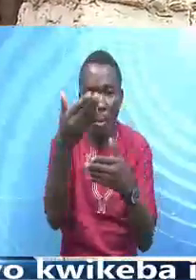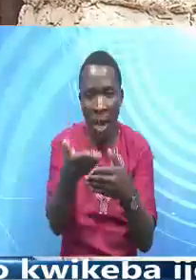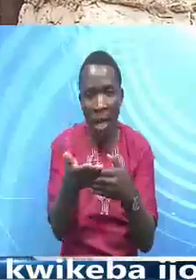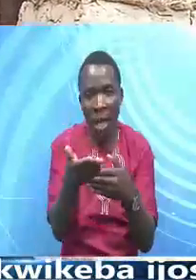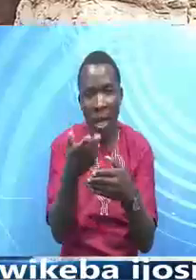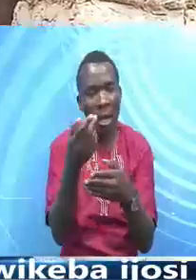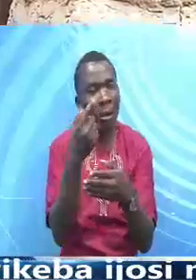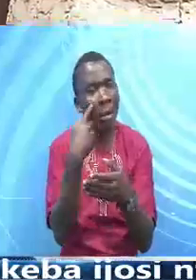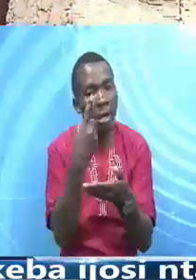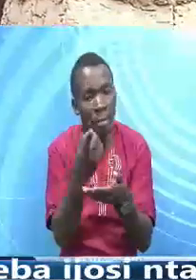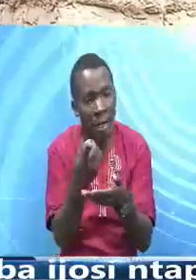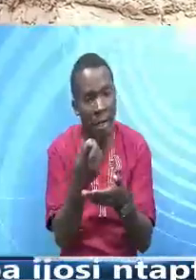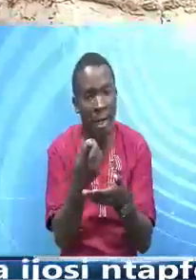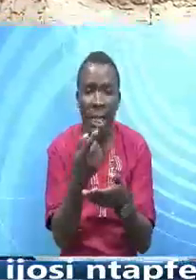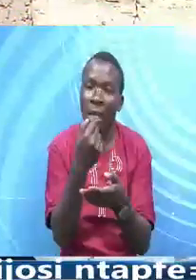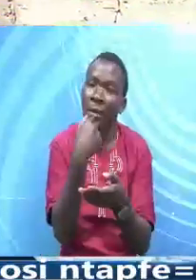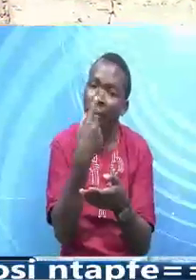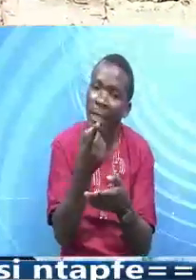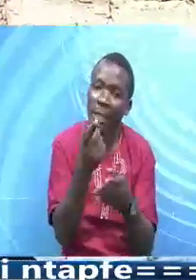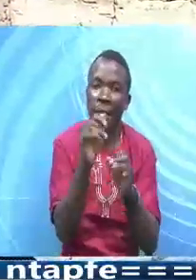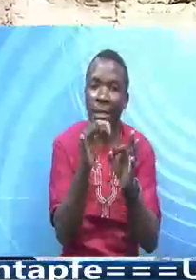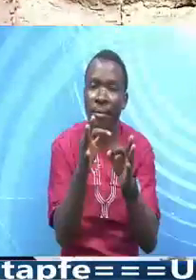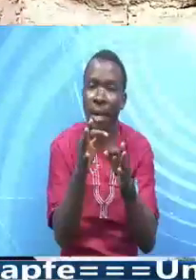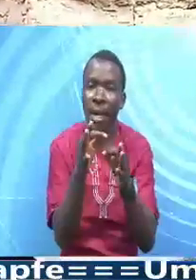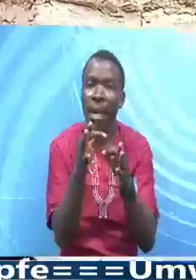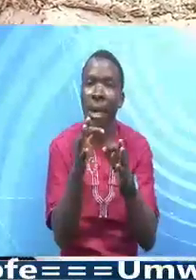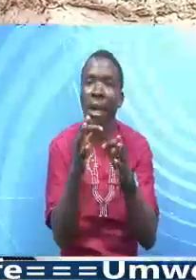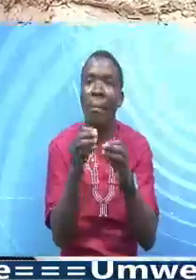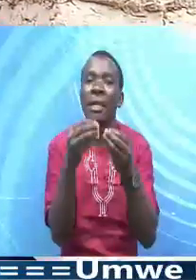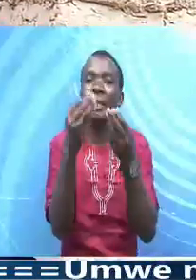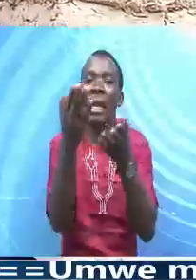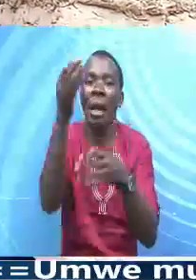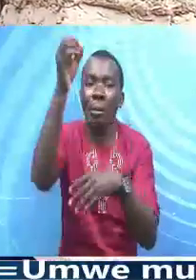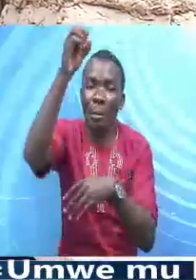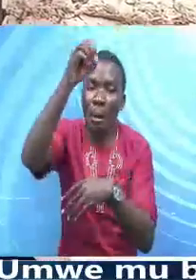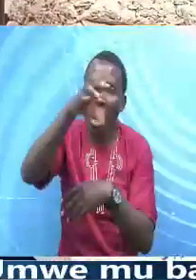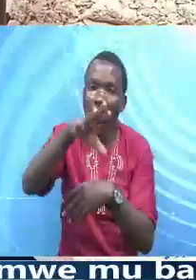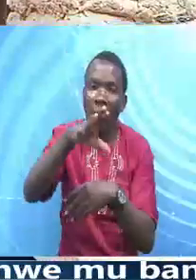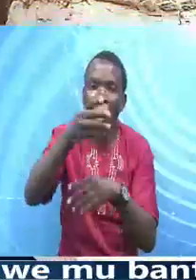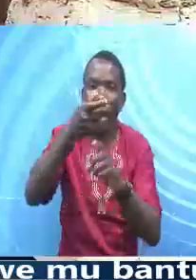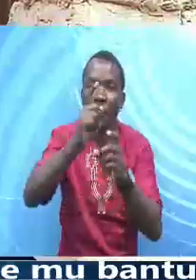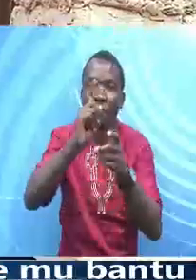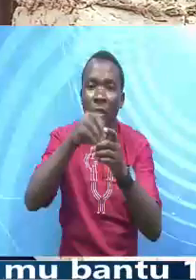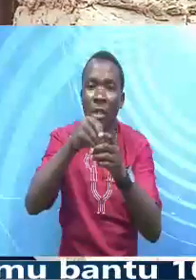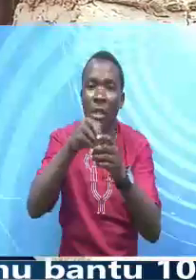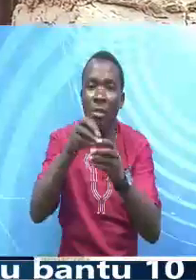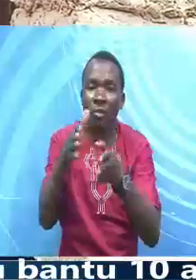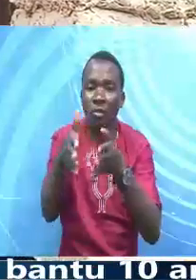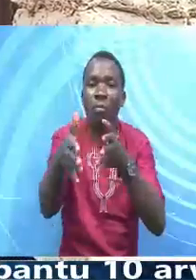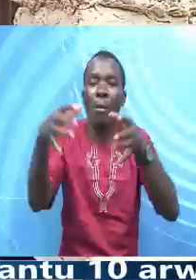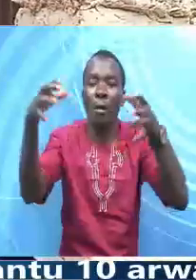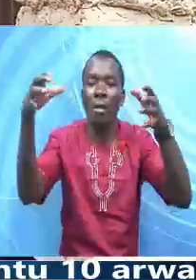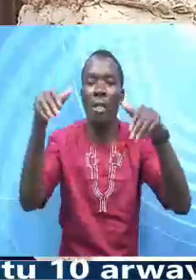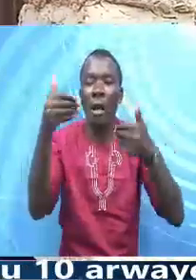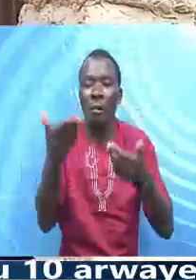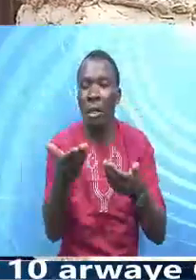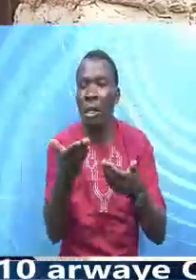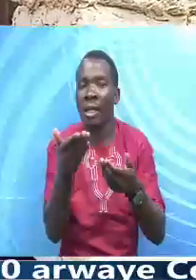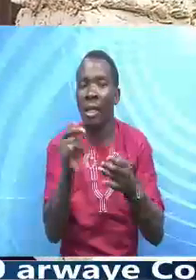akabarebera akababwira niba bazahabwa amashanyarazi avuye ku muyoboro mugari cyangwa se